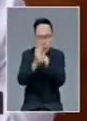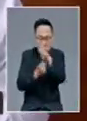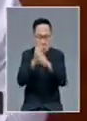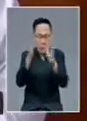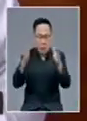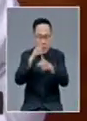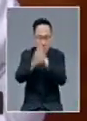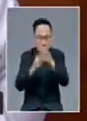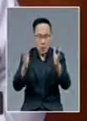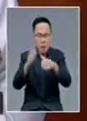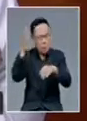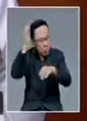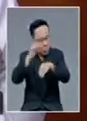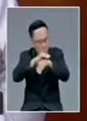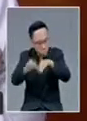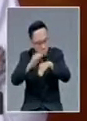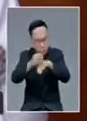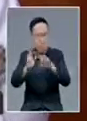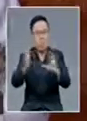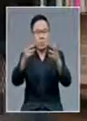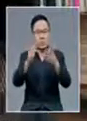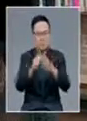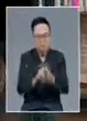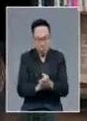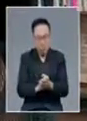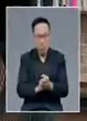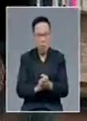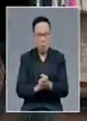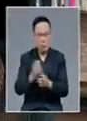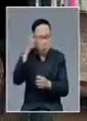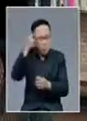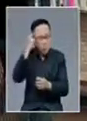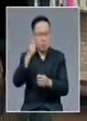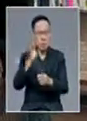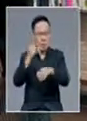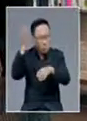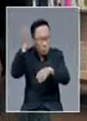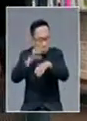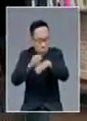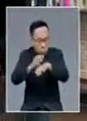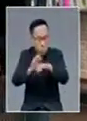เนี่ยจำนวนขนก็จะค่อยๆน้อยลงไปหรือเปล่าเพราะมันต้องมีการลอกคราบอยู่เรื่อยๆนะคะน่าสนใจ หน้าตาแปลกๆด